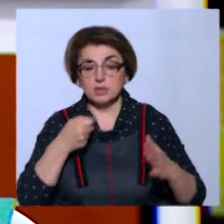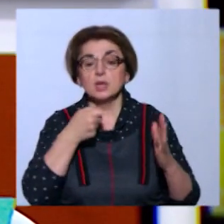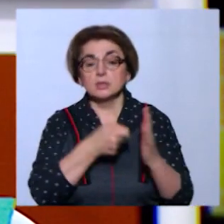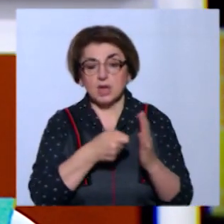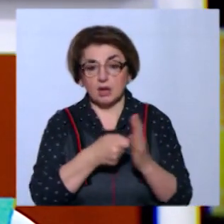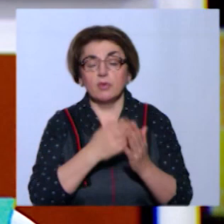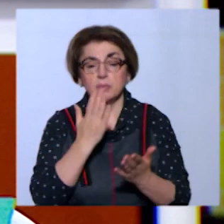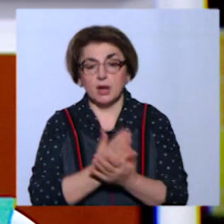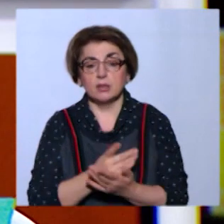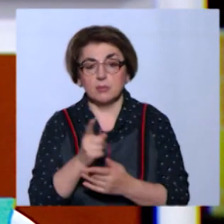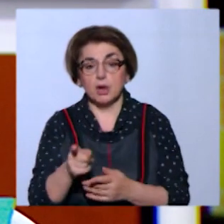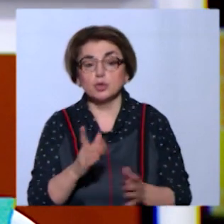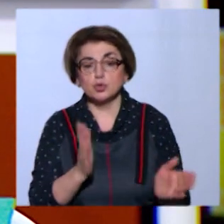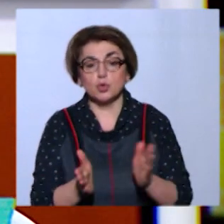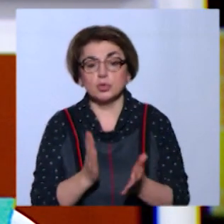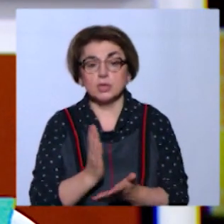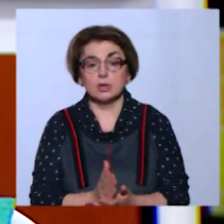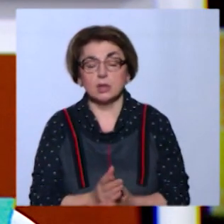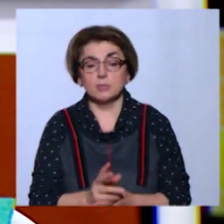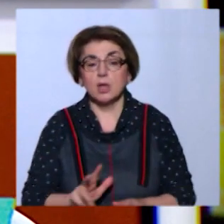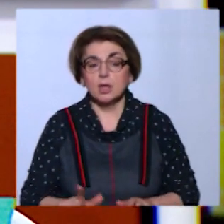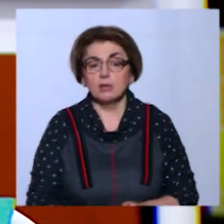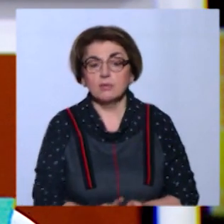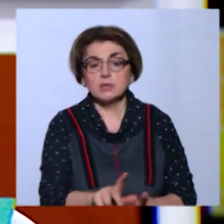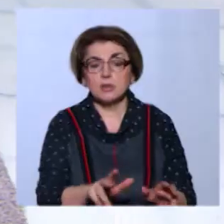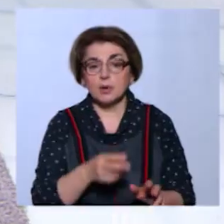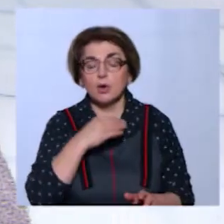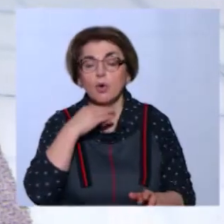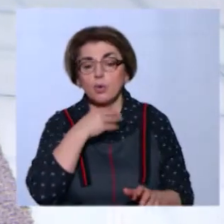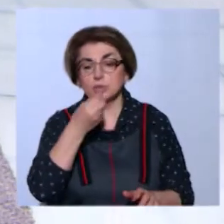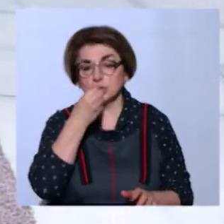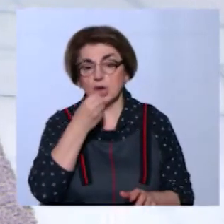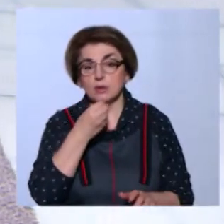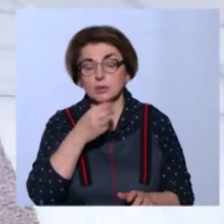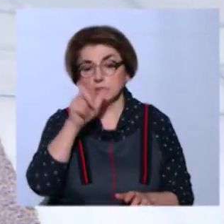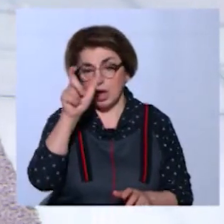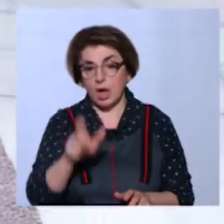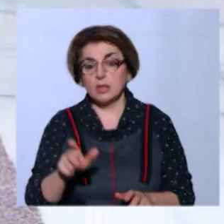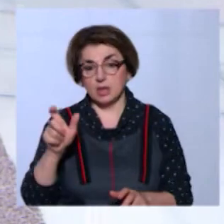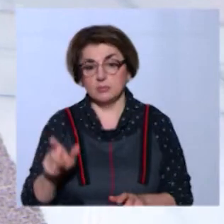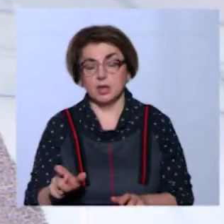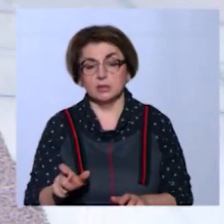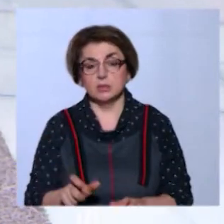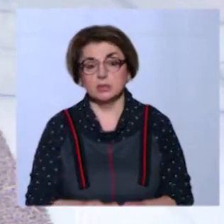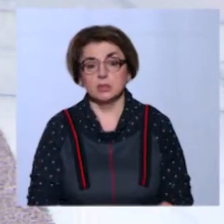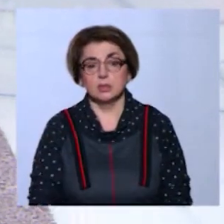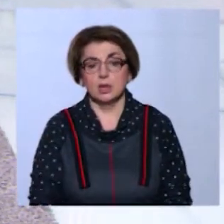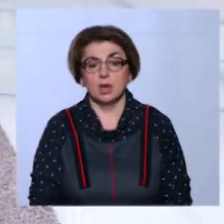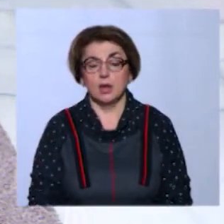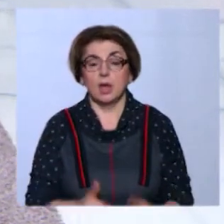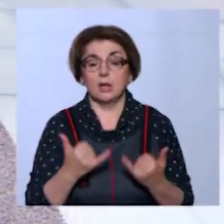საკვებია. მათ შორის ქვეწარმავლების ხორცით იკვებება ადამიანიც. აი,